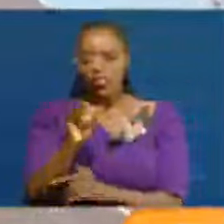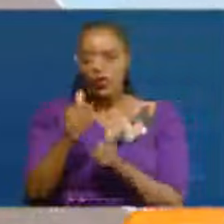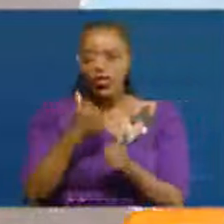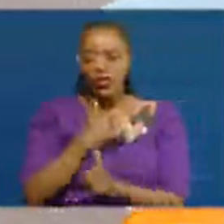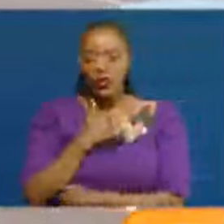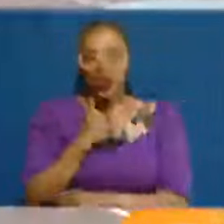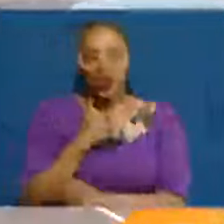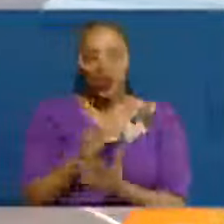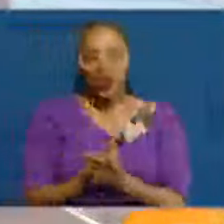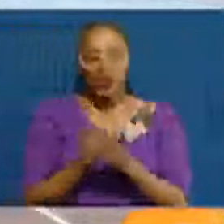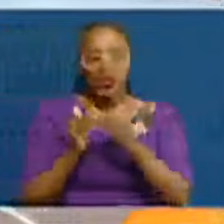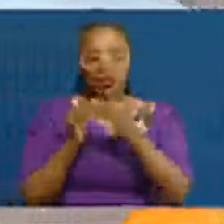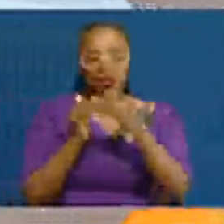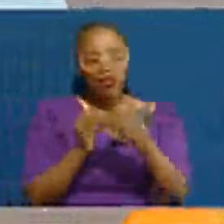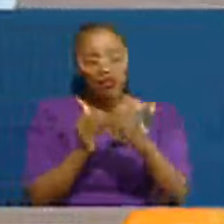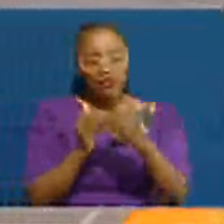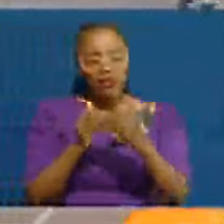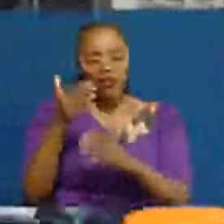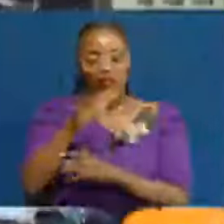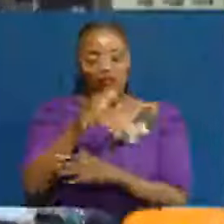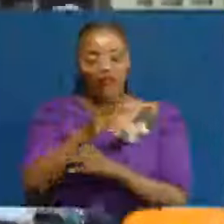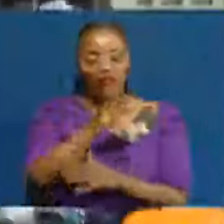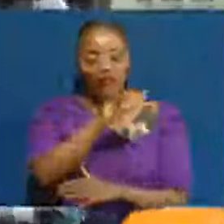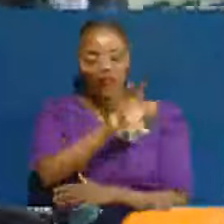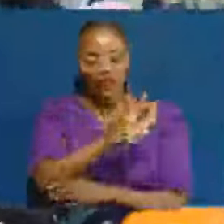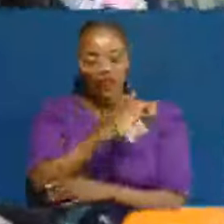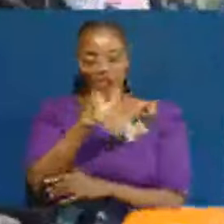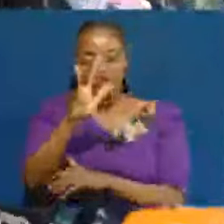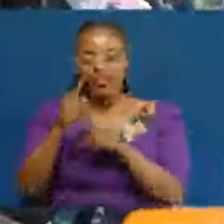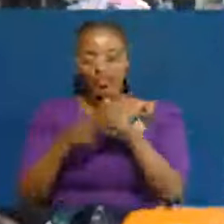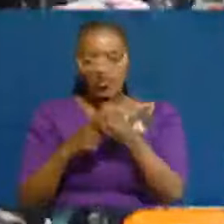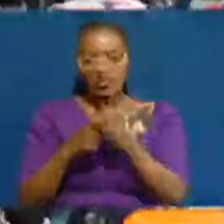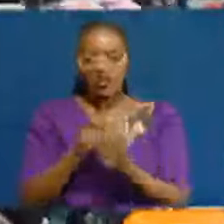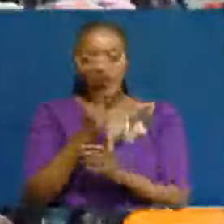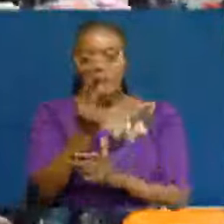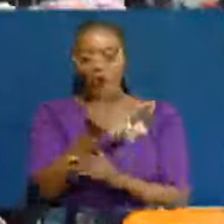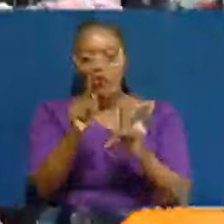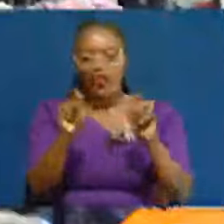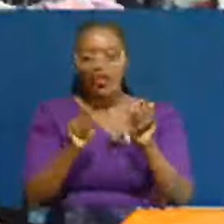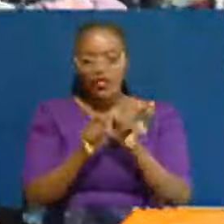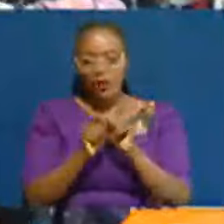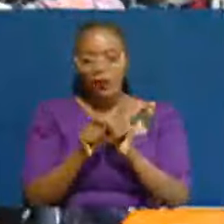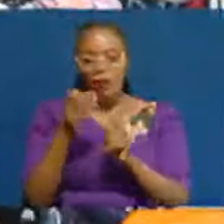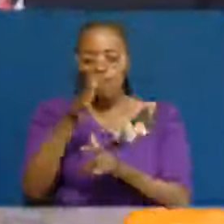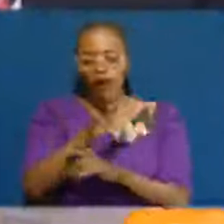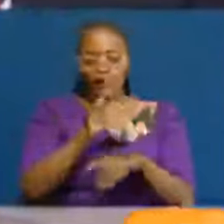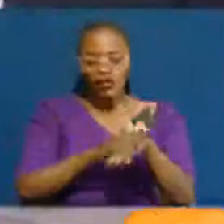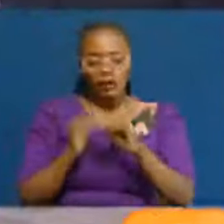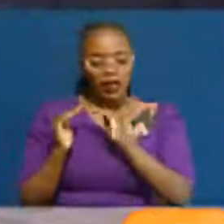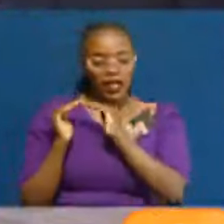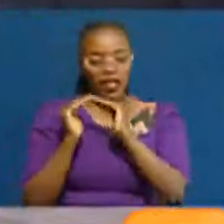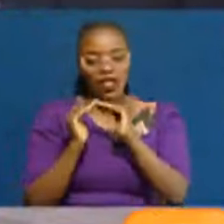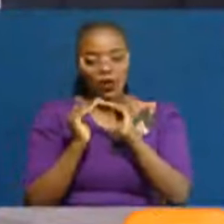mapumzikoni wakiongoza kwa vikapu 43 kwa 36. Na timu zote mbili zilirudi kwa kishindo zikitoshana kwa